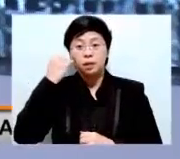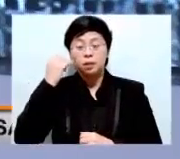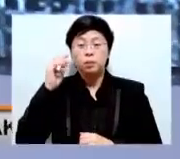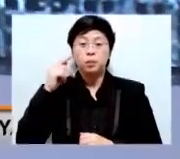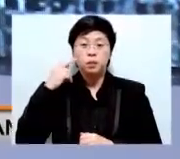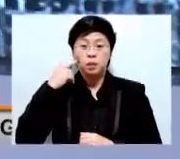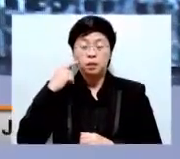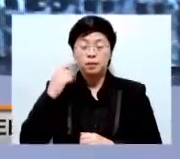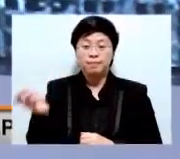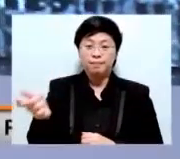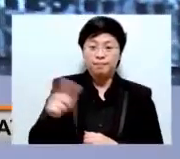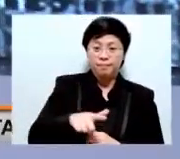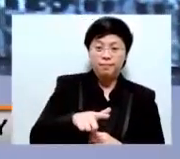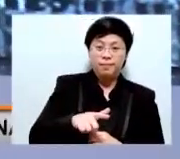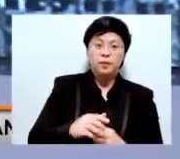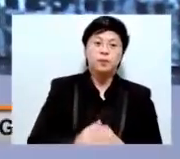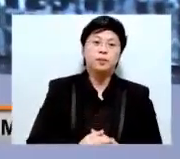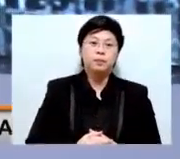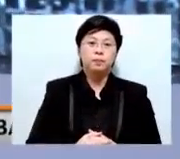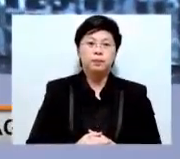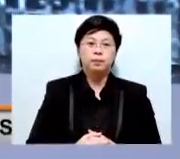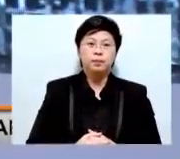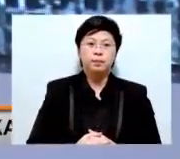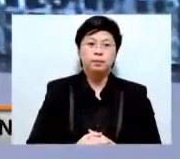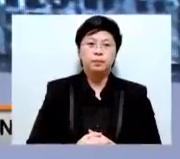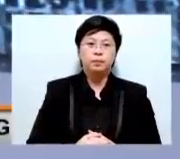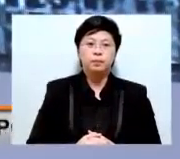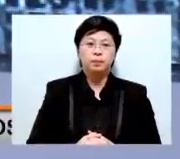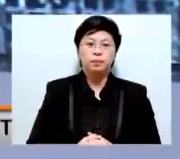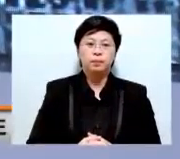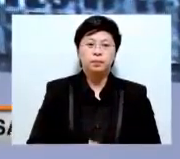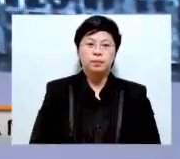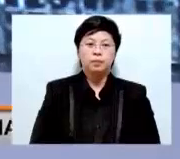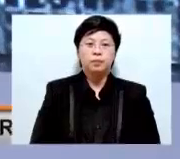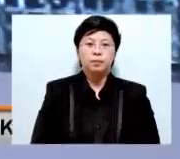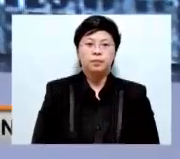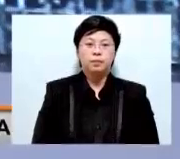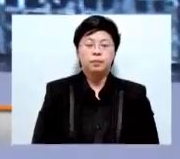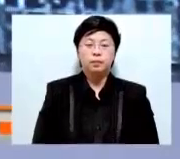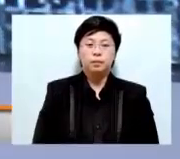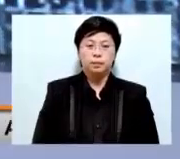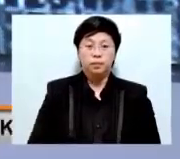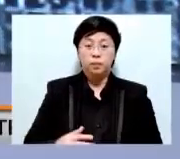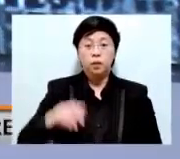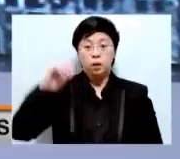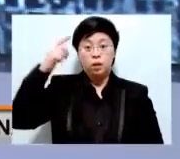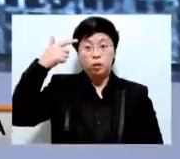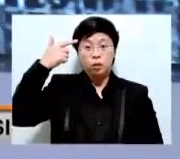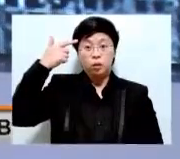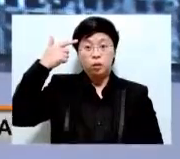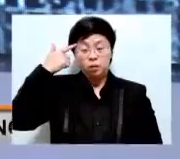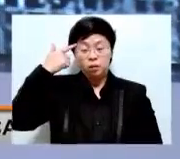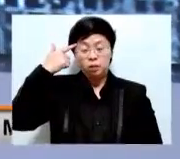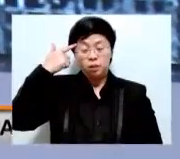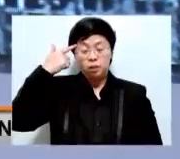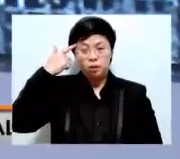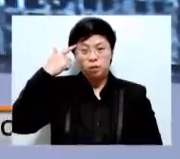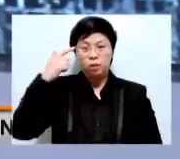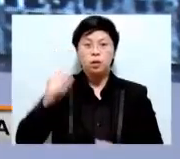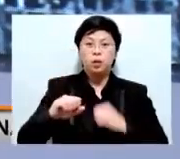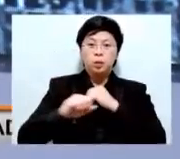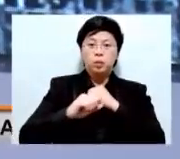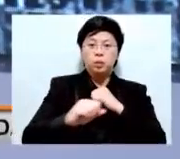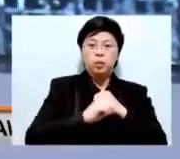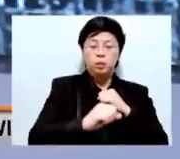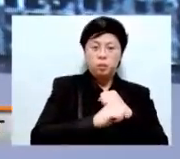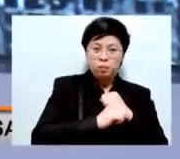Sa gitna ng pagsisikap ng gobyerno na tugunan na ang gutom at kahirapan sa bansa, higit 25 milyong